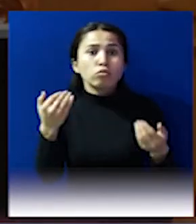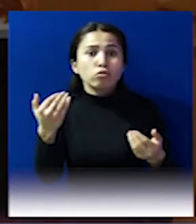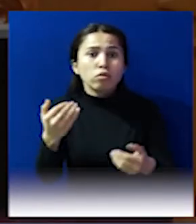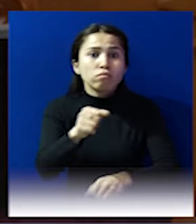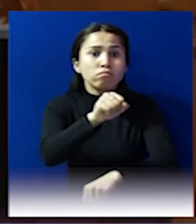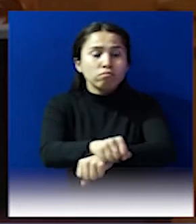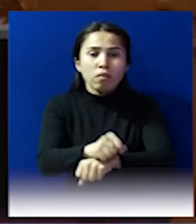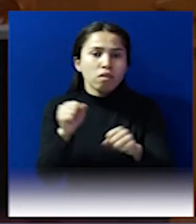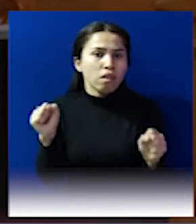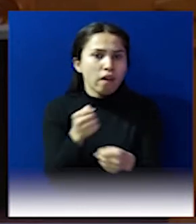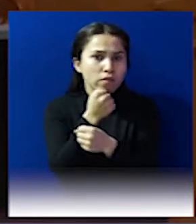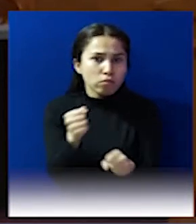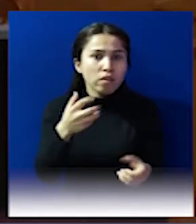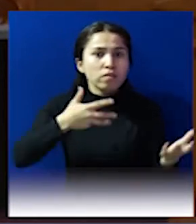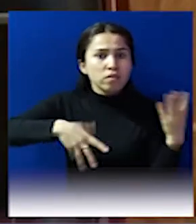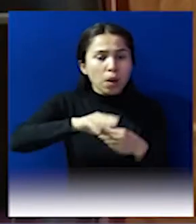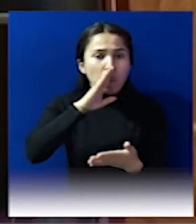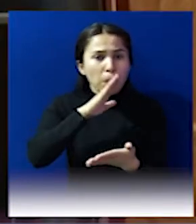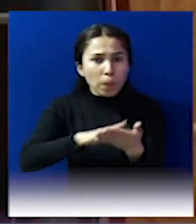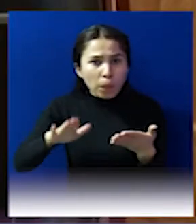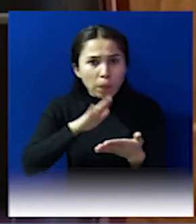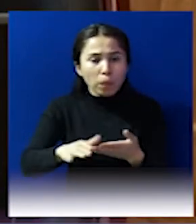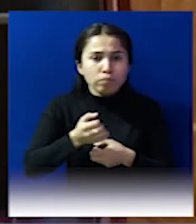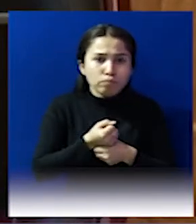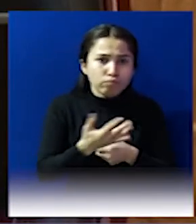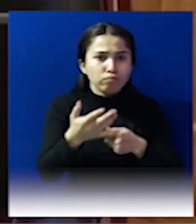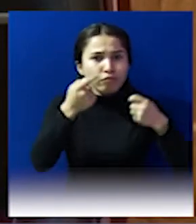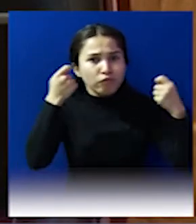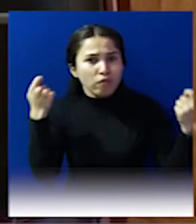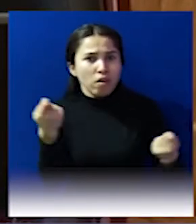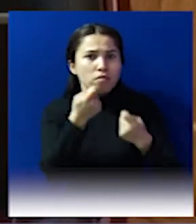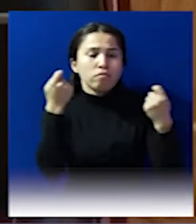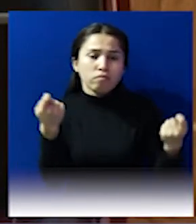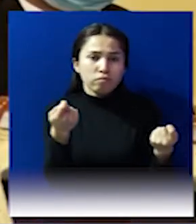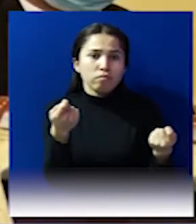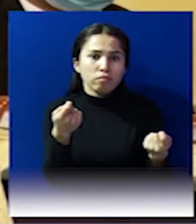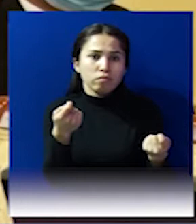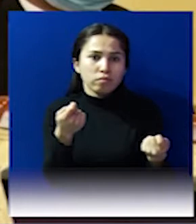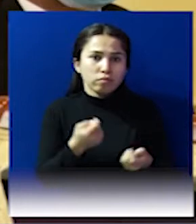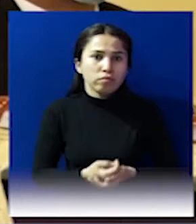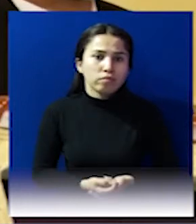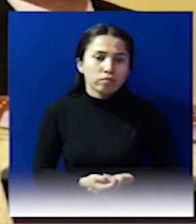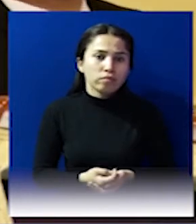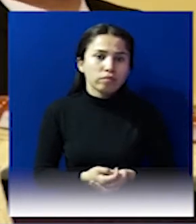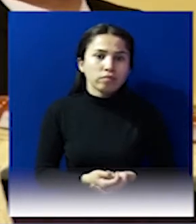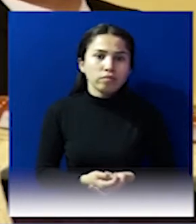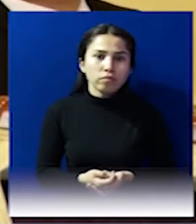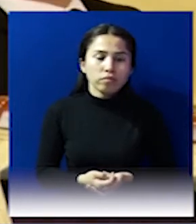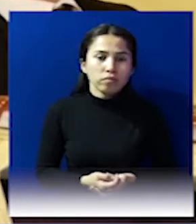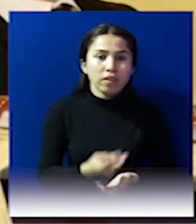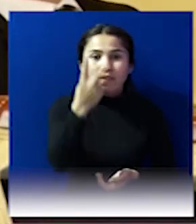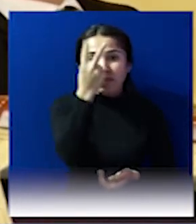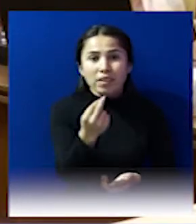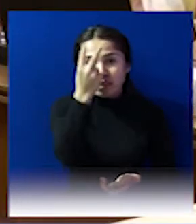бағытында салбырттық танытуда. Мұның себебін мамандар түсіндіру жұмыстарының тиісті деңгейде орындалмай жатқандығымен байланыстырады. Әсіресе аудандық жергілікті атқарушы